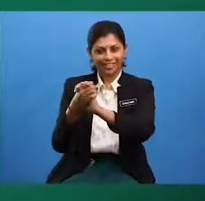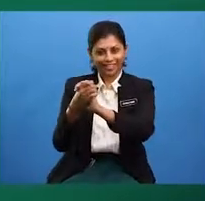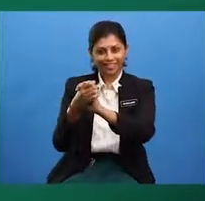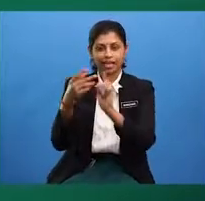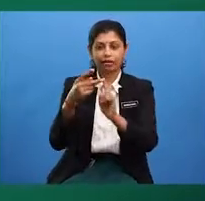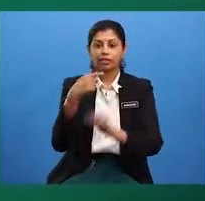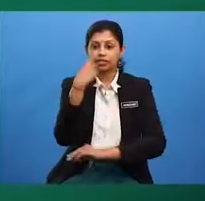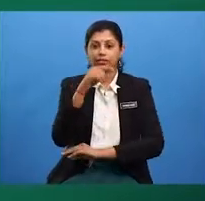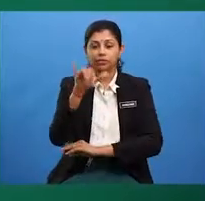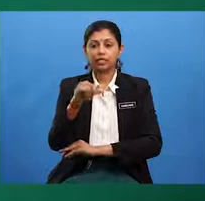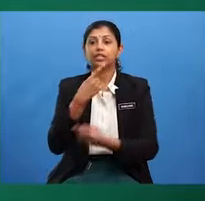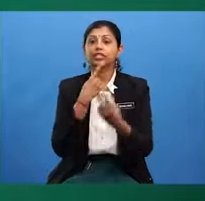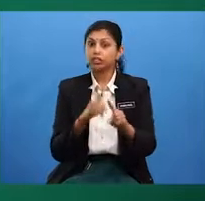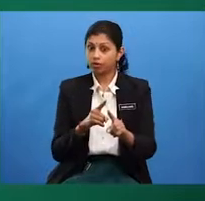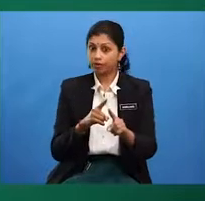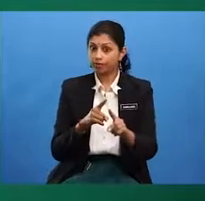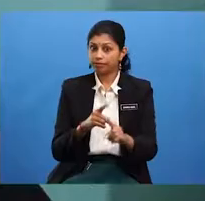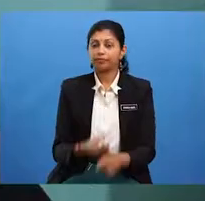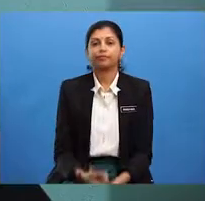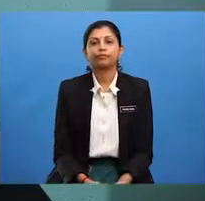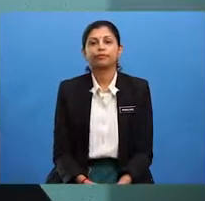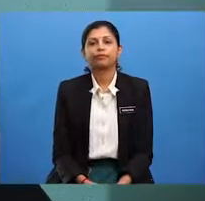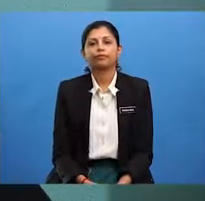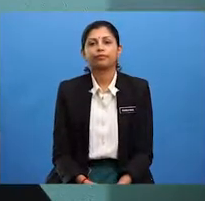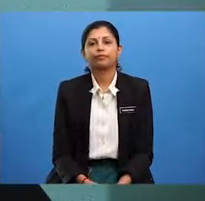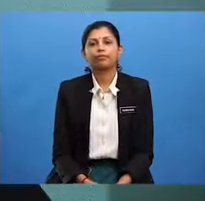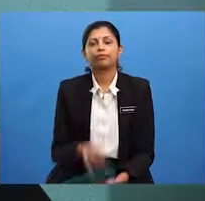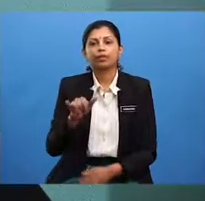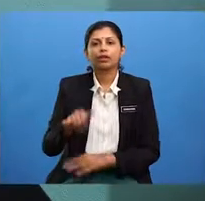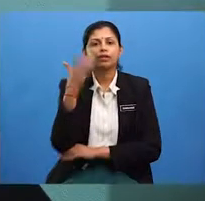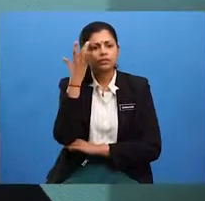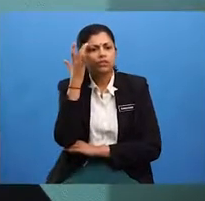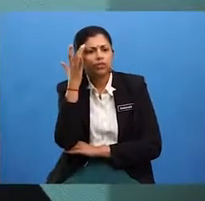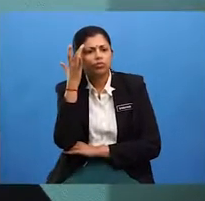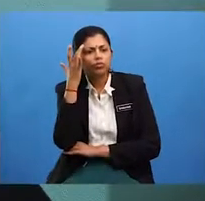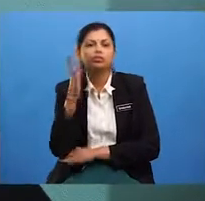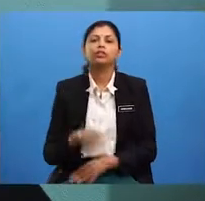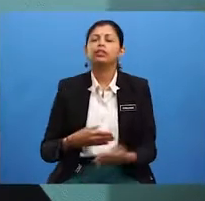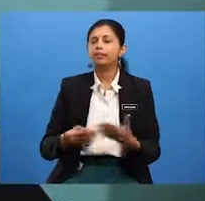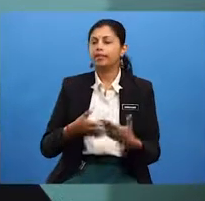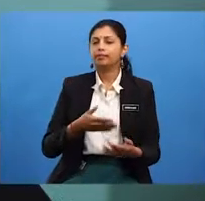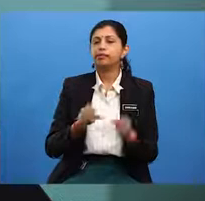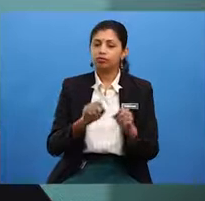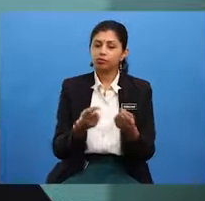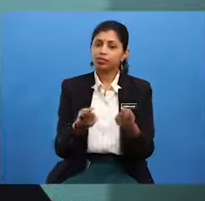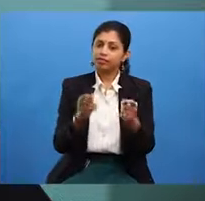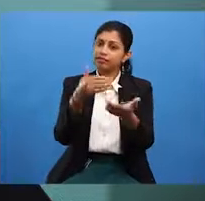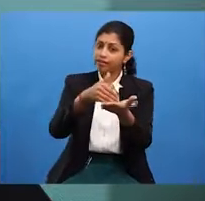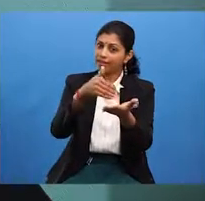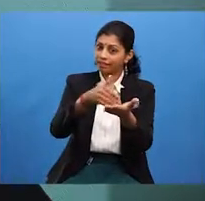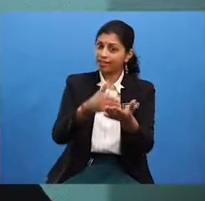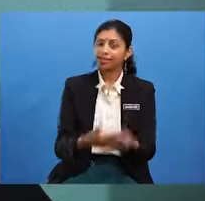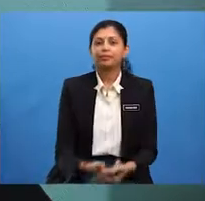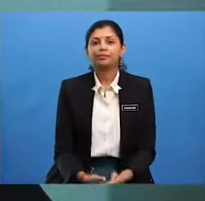murid-murid yang berjaya memberi jawapan yang tepat. Bagi murid-murid yang kurang berjaya, jangan risau. Peluang